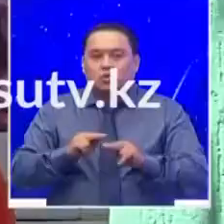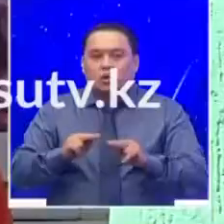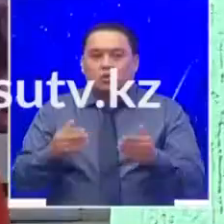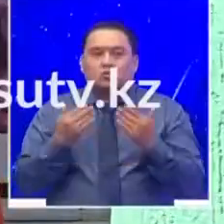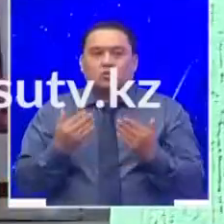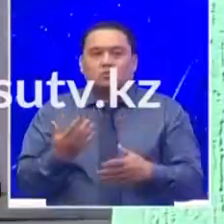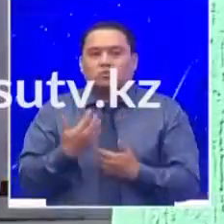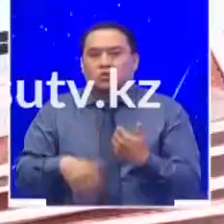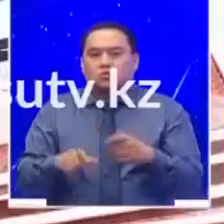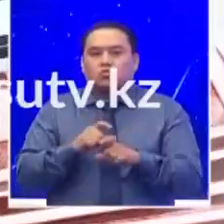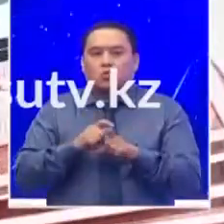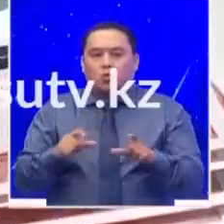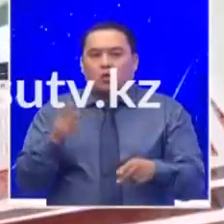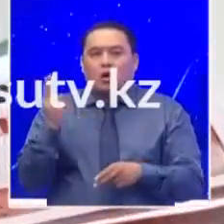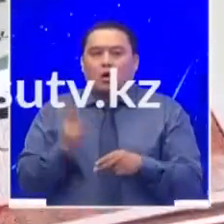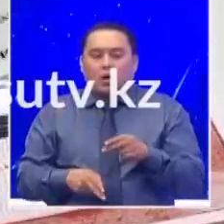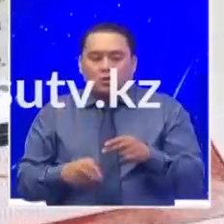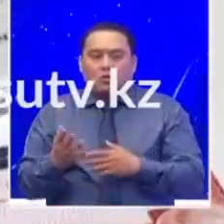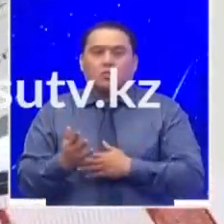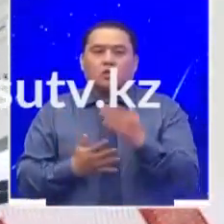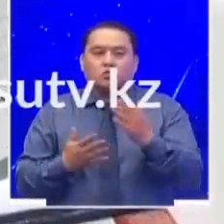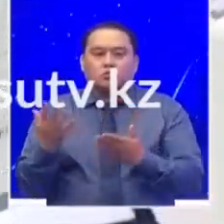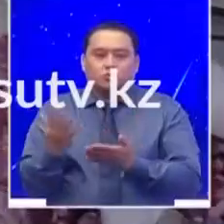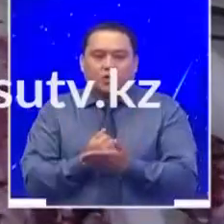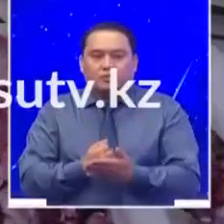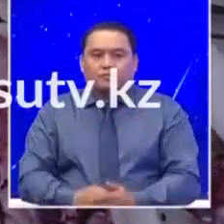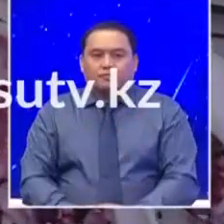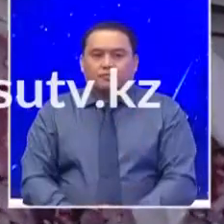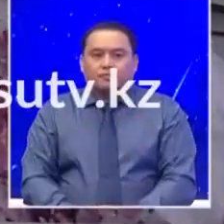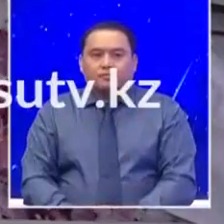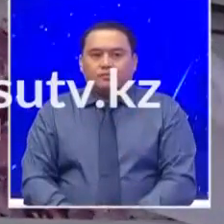Сегодня среднюю школу ребята оканчивают с большим успехом.